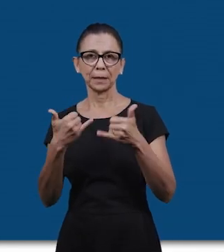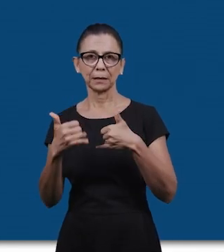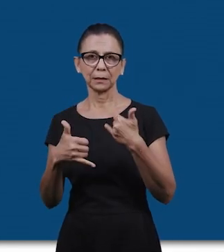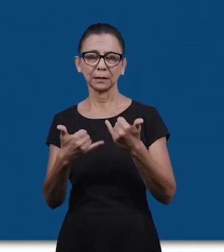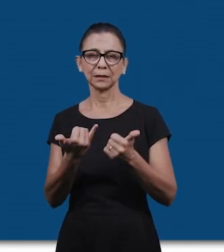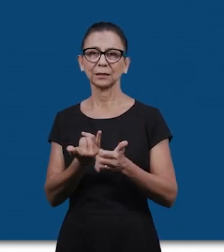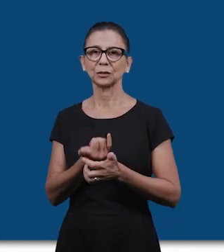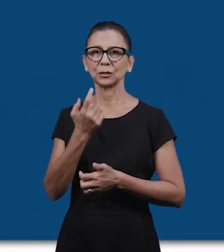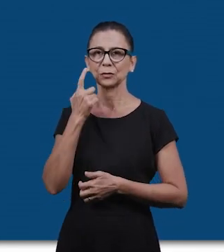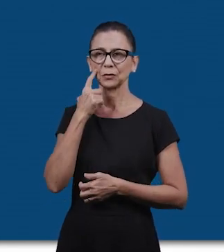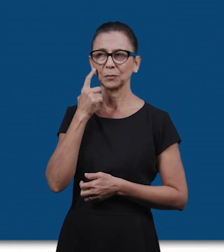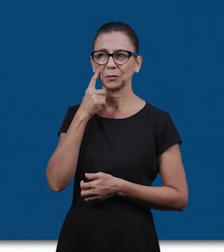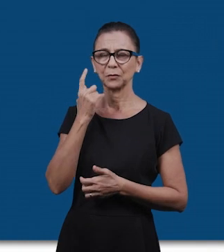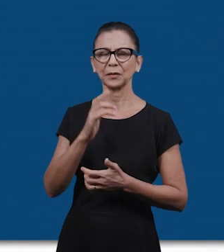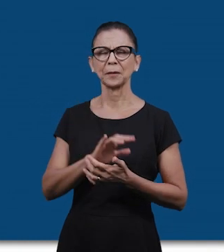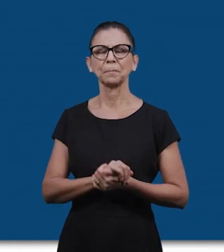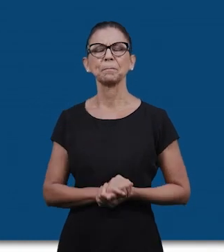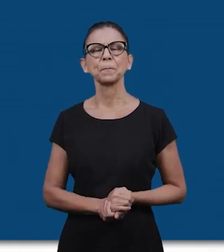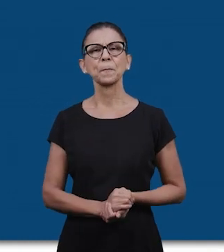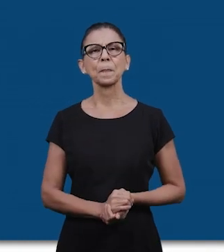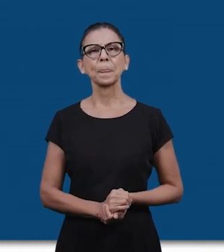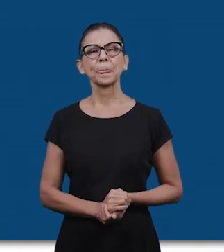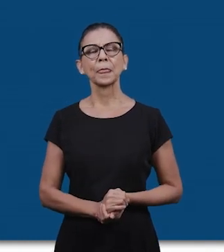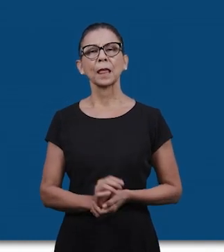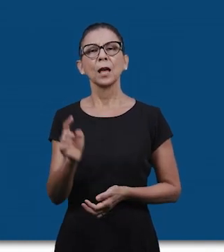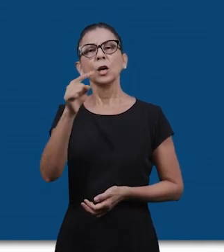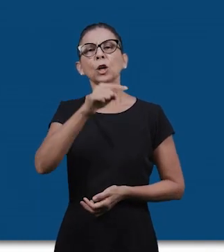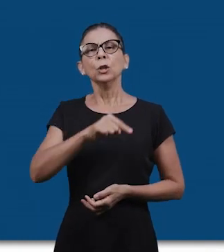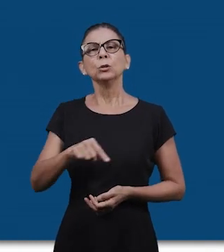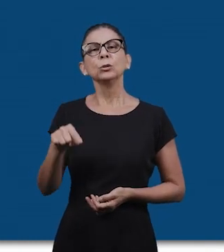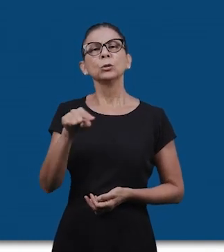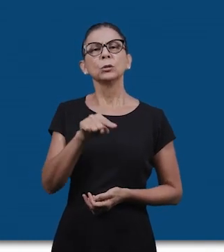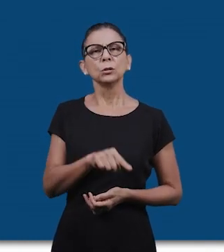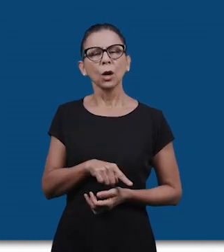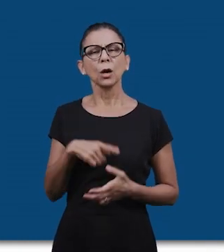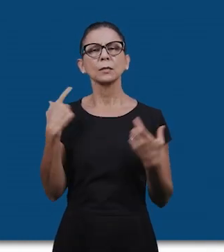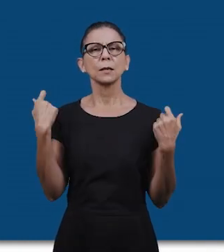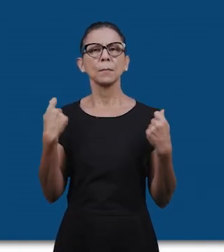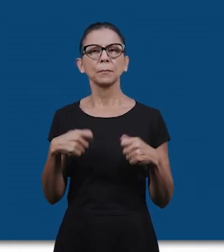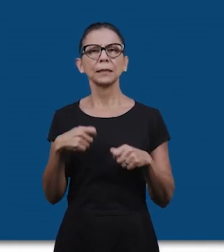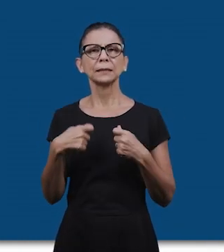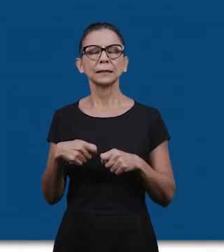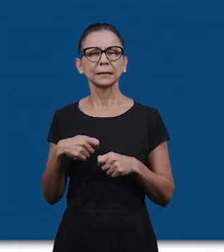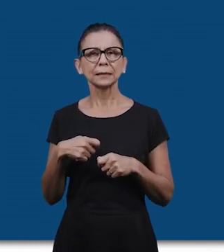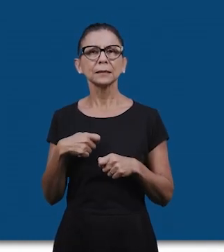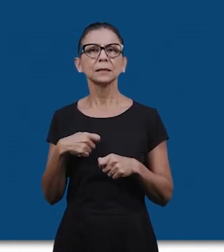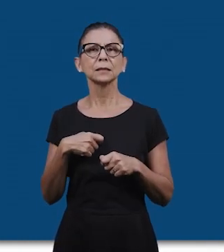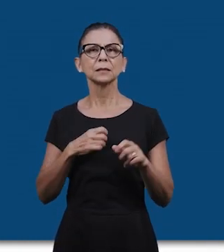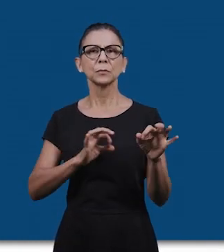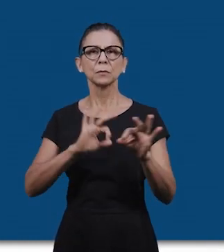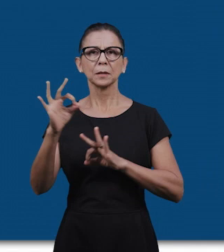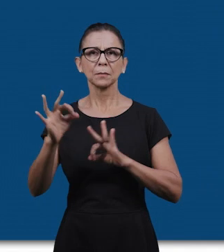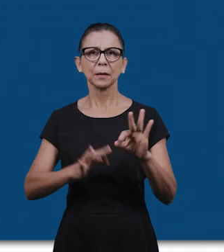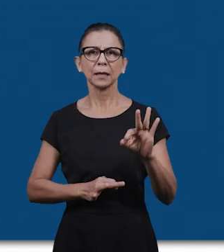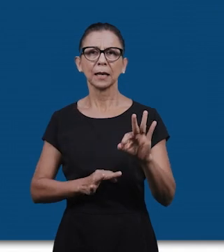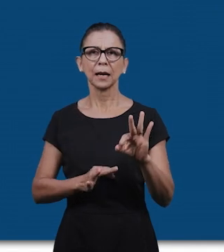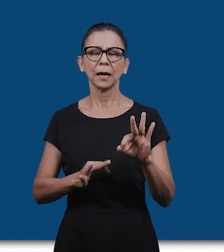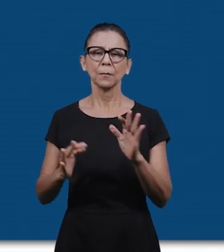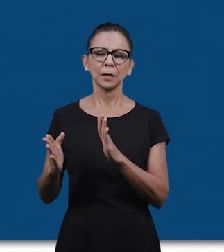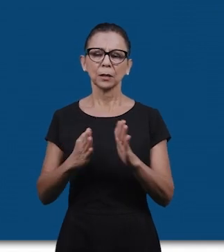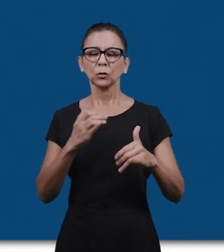avons initié en répondant à la première question. Pourquoi nous devons promouvoir les conditions pour le